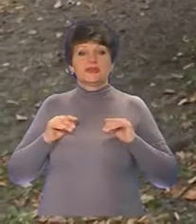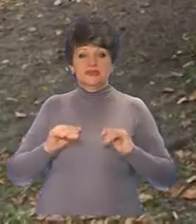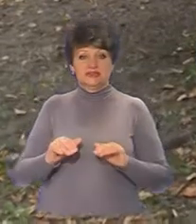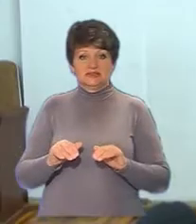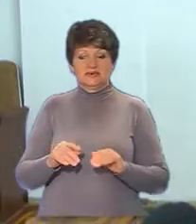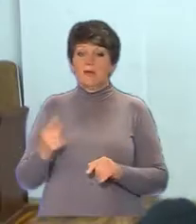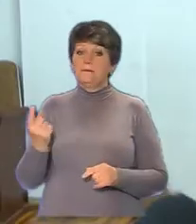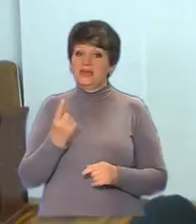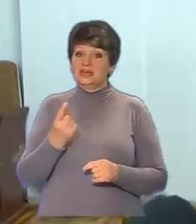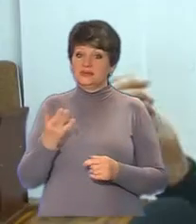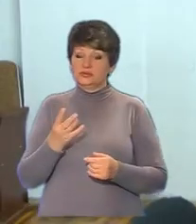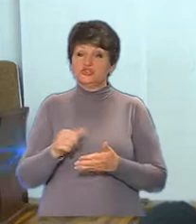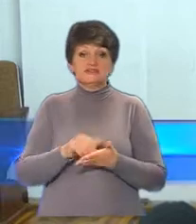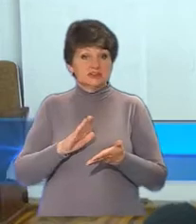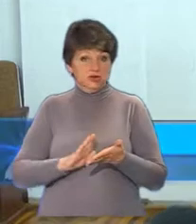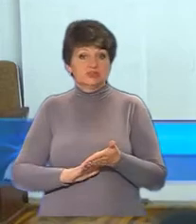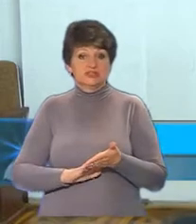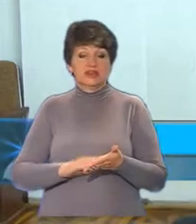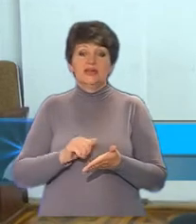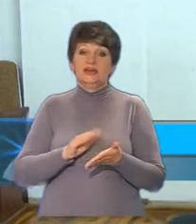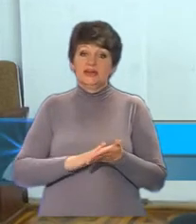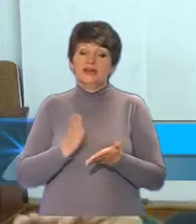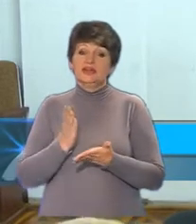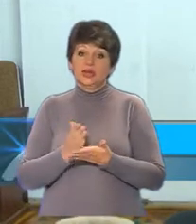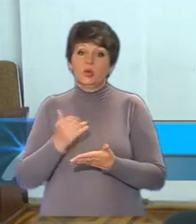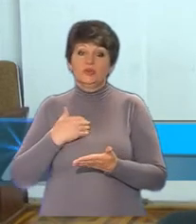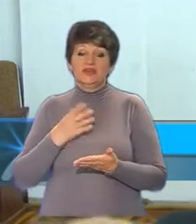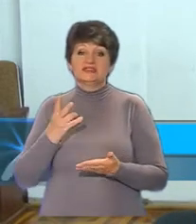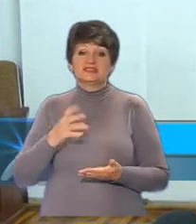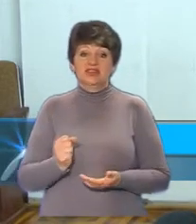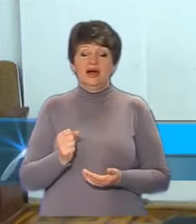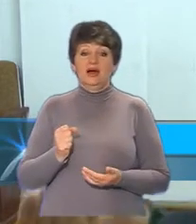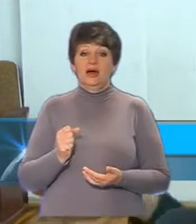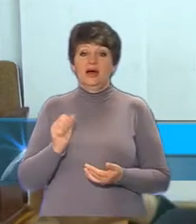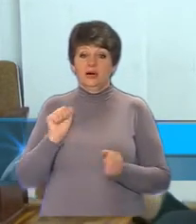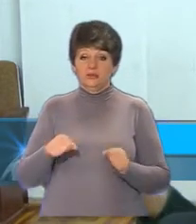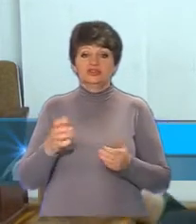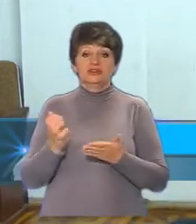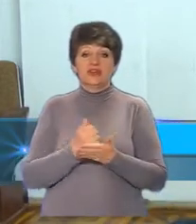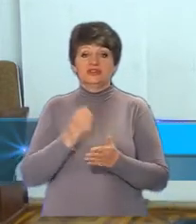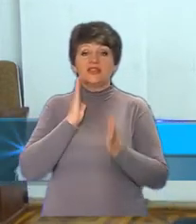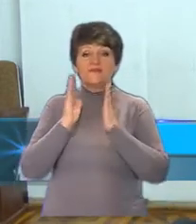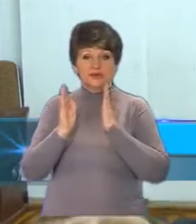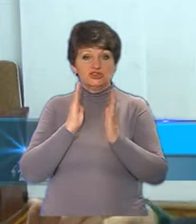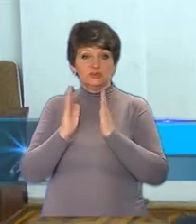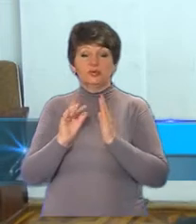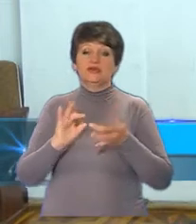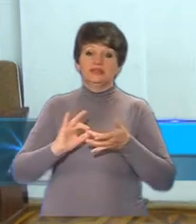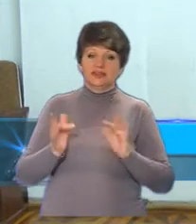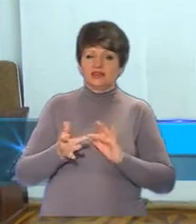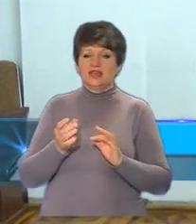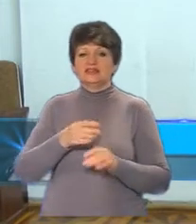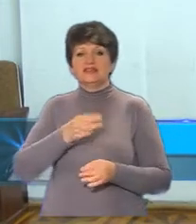алгоритму дій. Треба, по-перше, зареєструватися. Реєстрація є у нас на флаєрах, є, можна знайти на Фейсбуці, можна